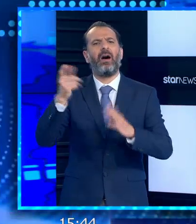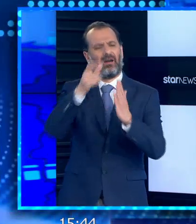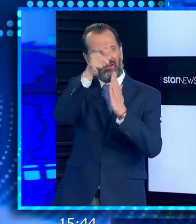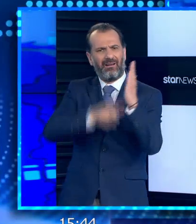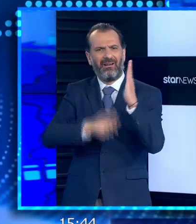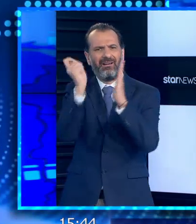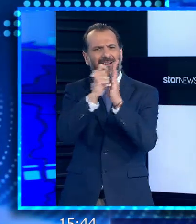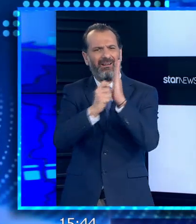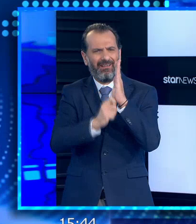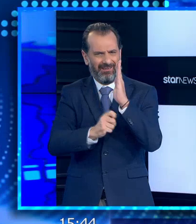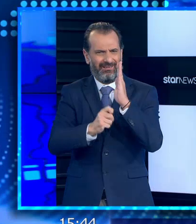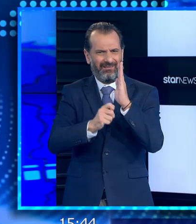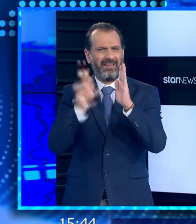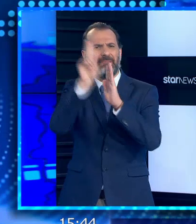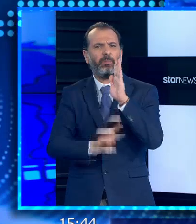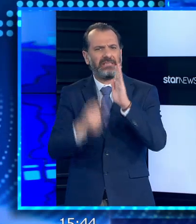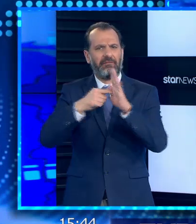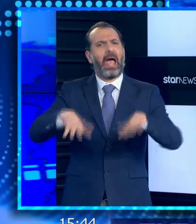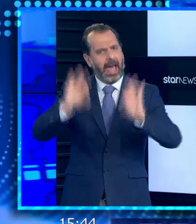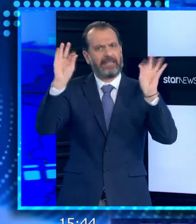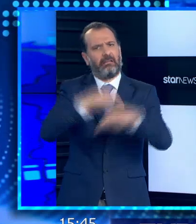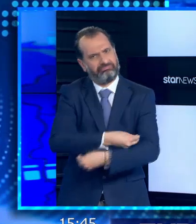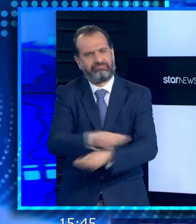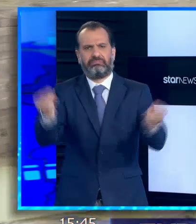Βότσκαρης μαζί μας για να μάθουμε όλες τις λεπτομέρειες. Γιώργο.